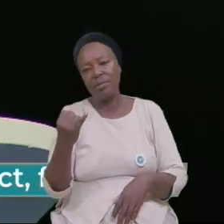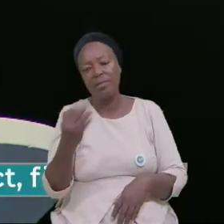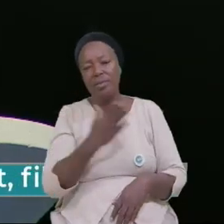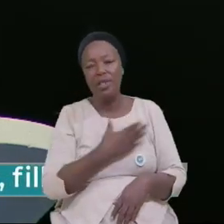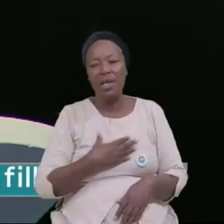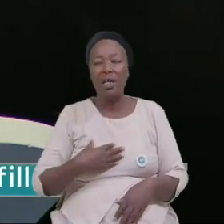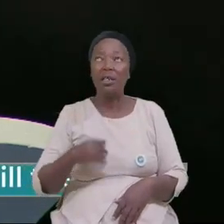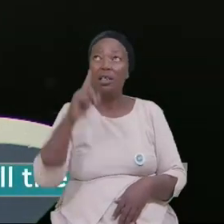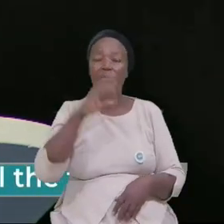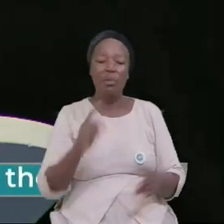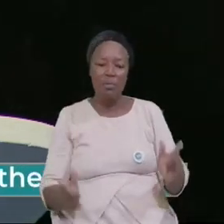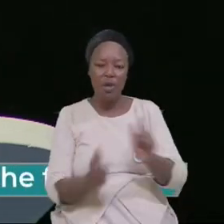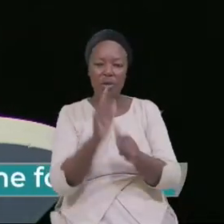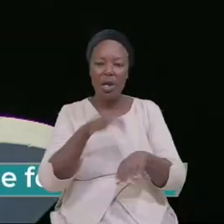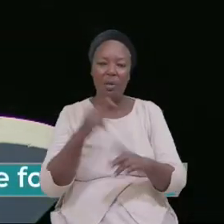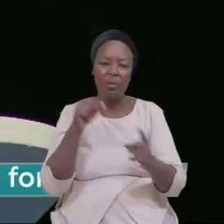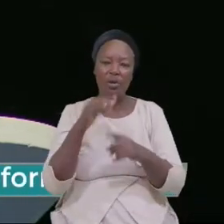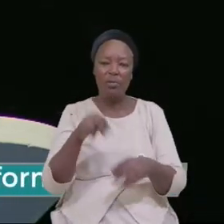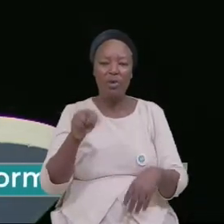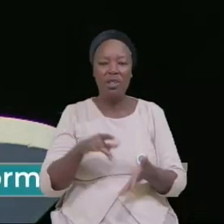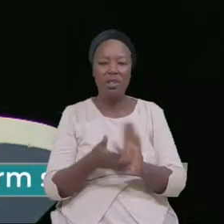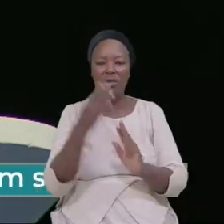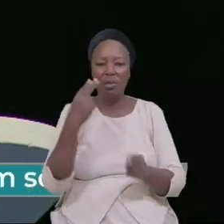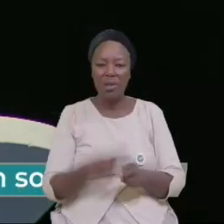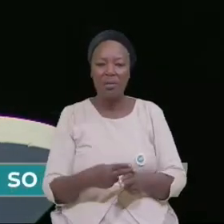Et il va vous rencontrer selon vos besoins.